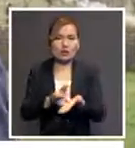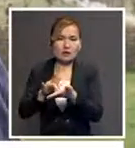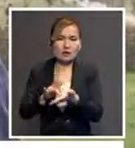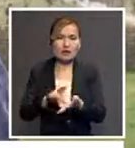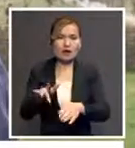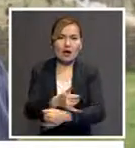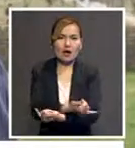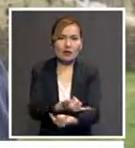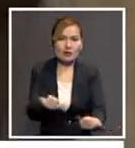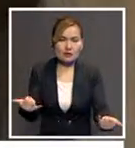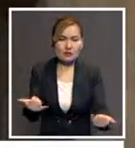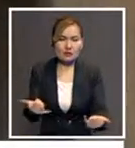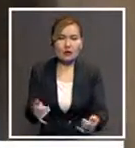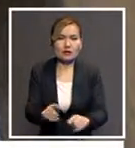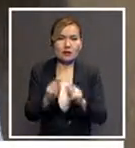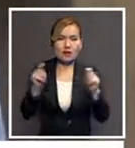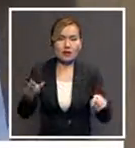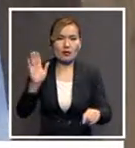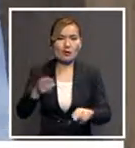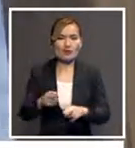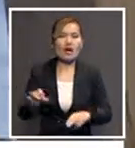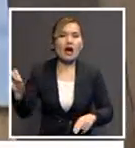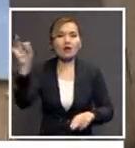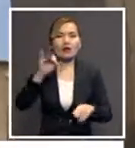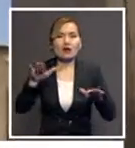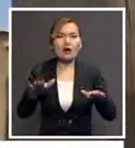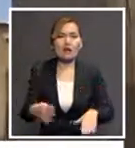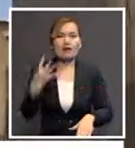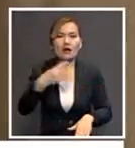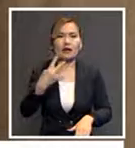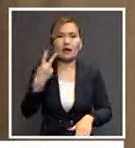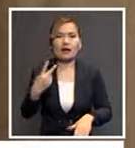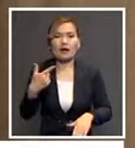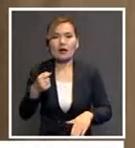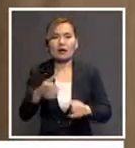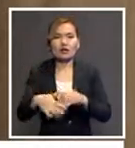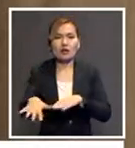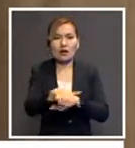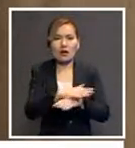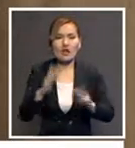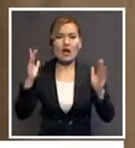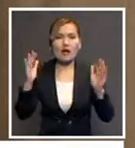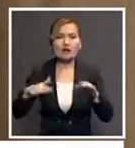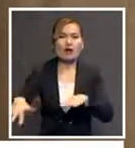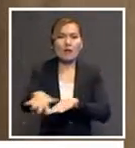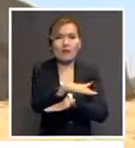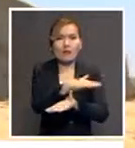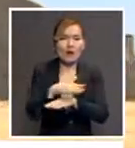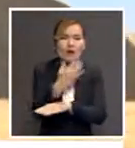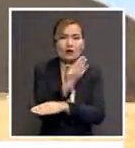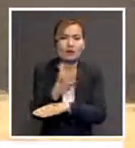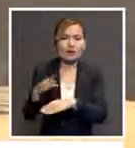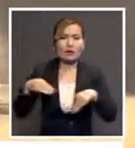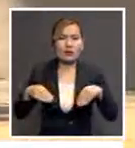жаңағы бізге алған инвестиция. Сондай ақ тарихи орынның төңірегіндегі 42 гектар жерге этносаябақ салу жоспарланып жатыр. Оның аумағында